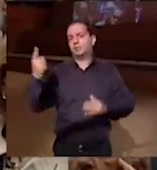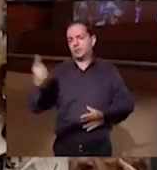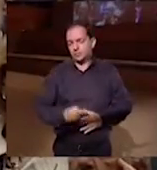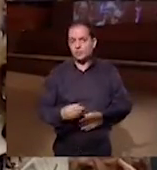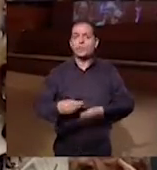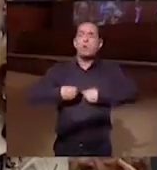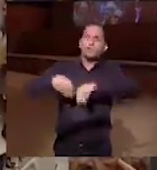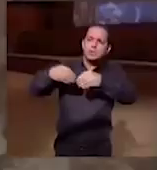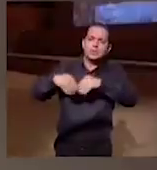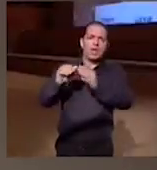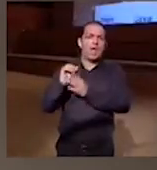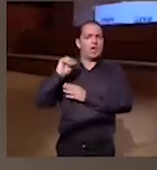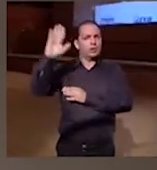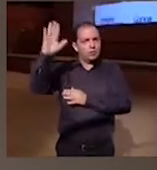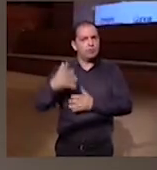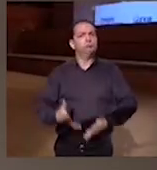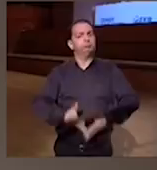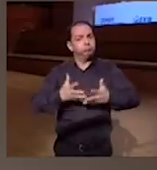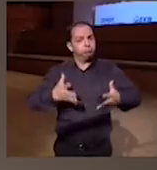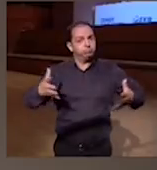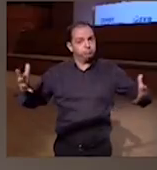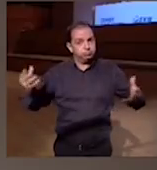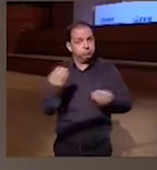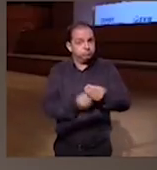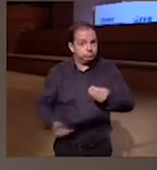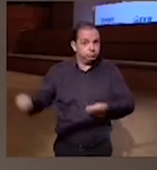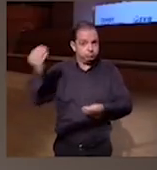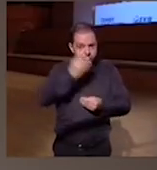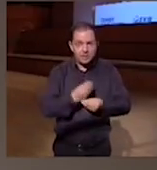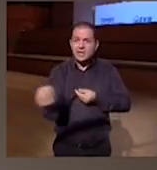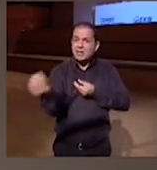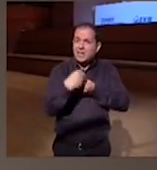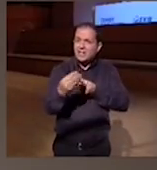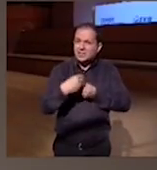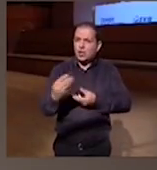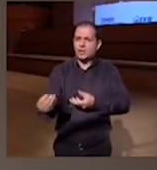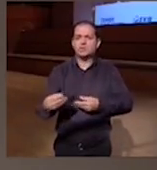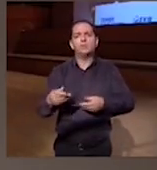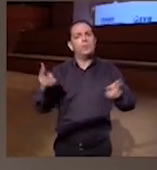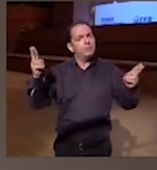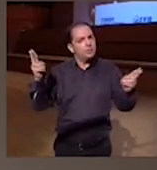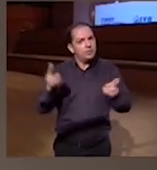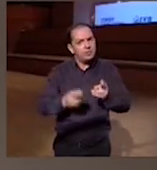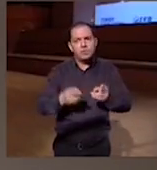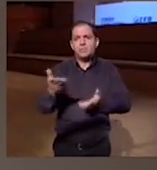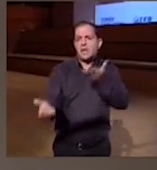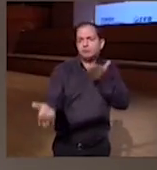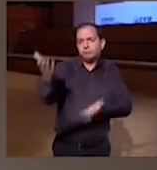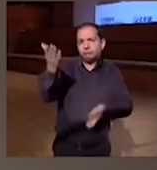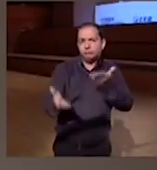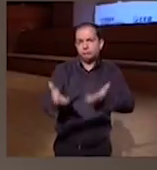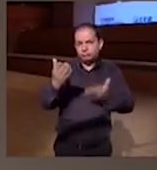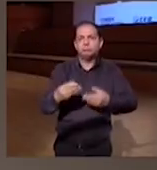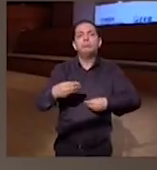αυξάνονται και το σημαντικότερο ότι πλέον υπερβαίνουν σταθερά τις εισαγωγές, διορθώνοντας το διαρκώς ελλειμματικό εμπορικό